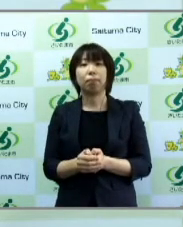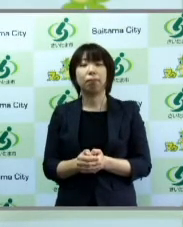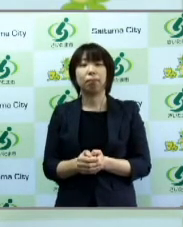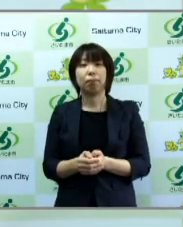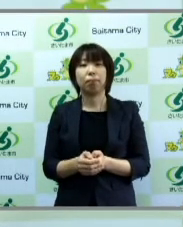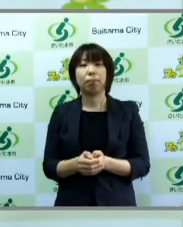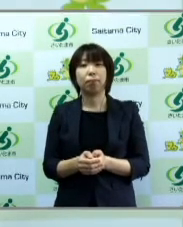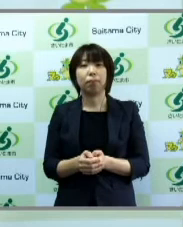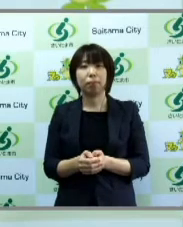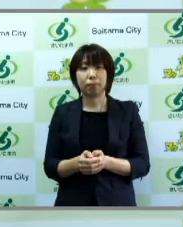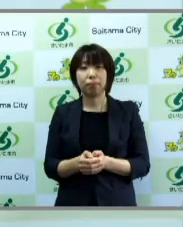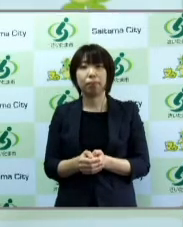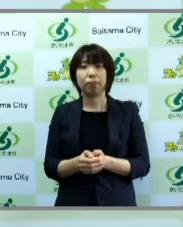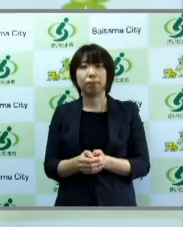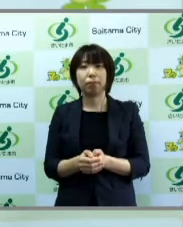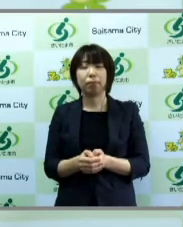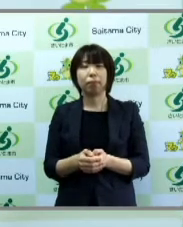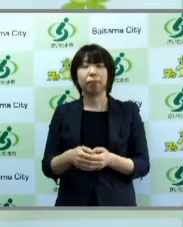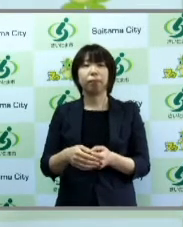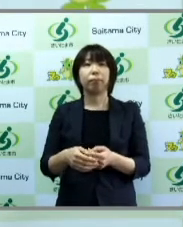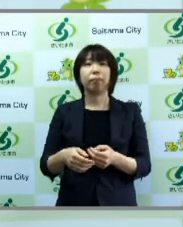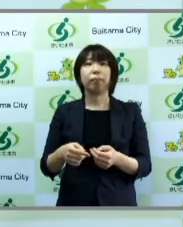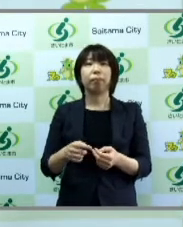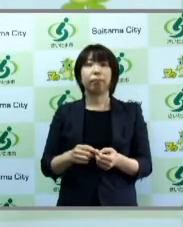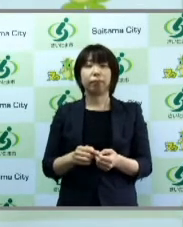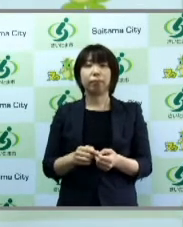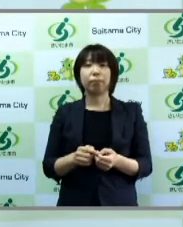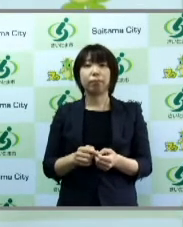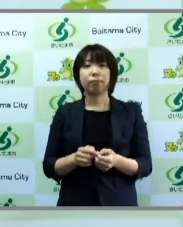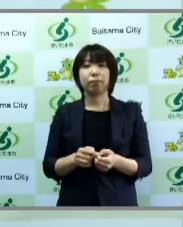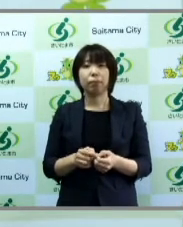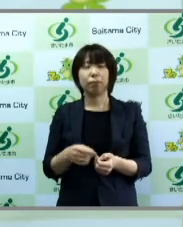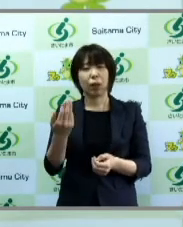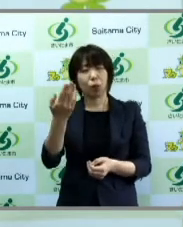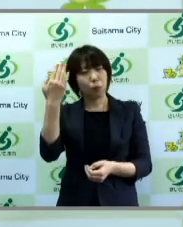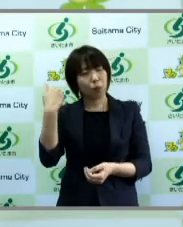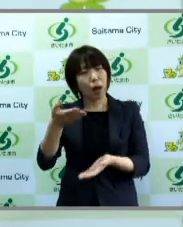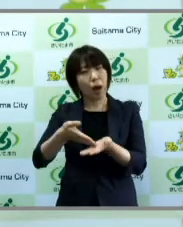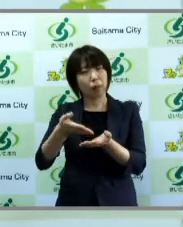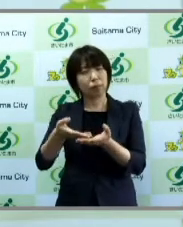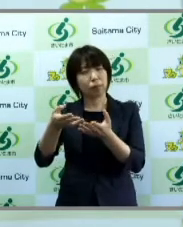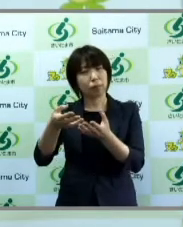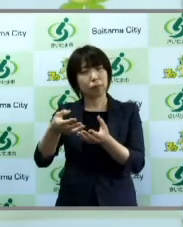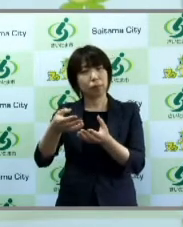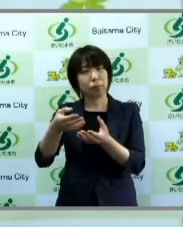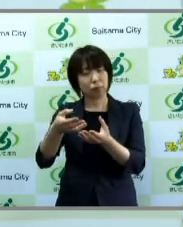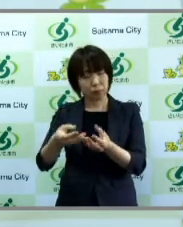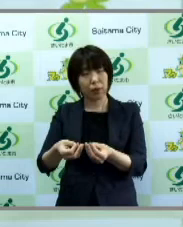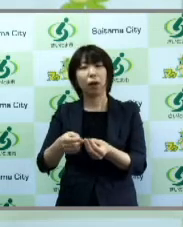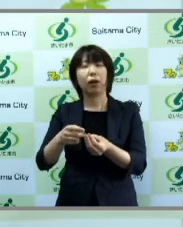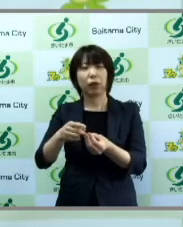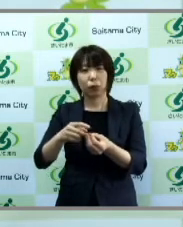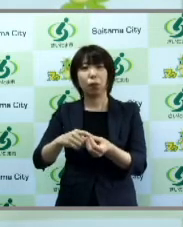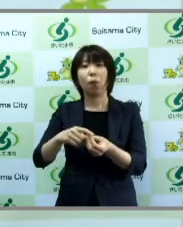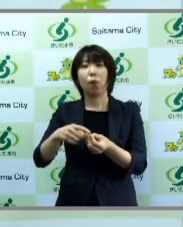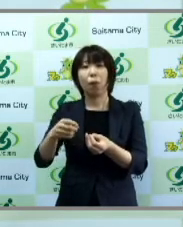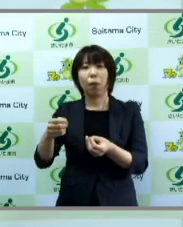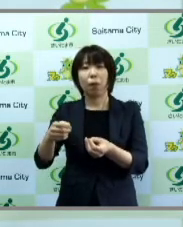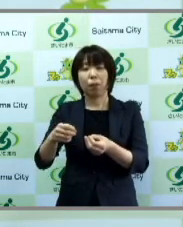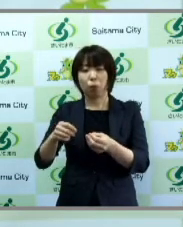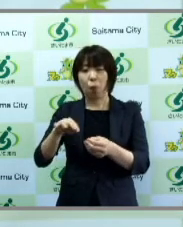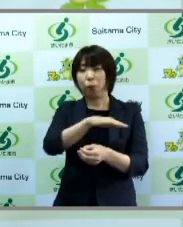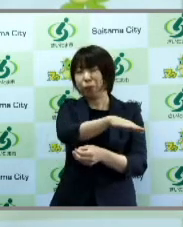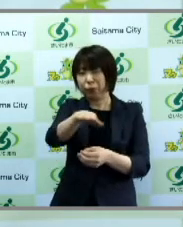長がそのこの一斉検査やるに関しては例えばその2週間に1回やらないと意味がないんじゃないかっていうよう